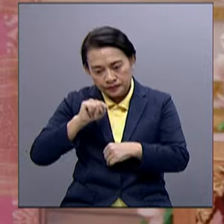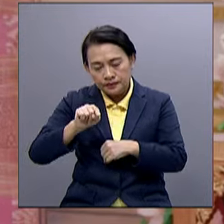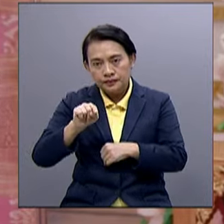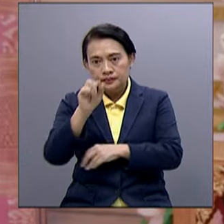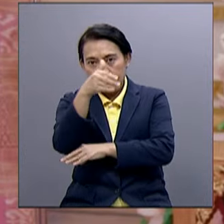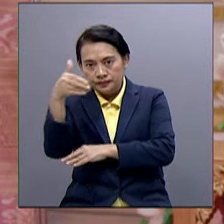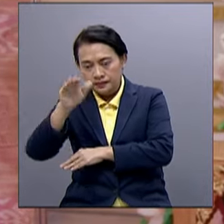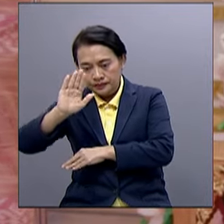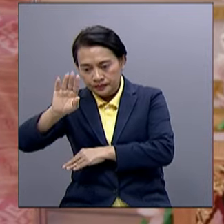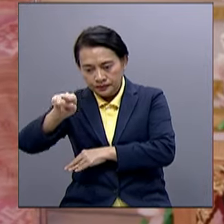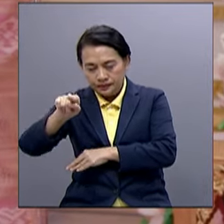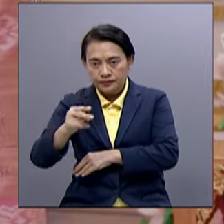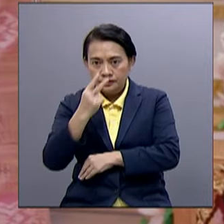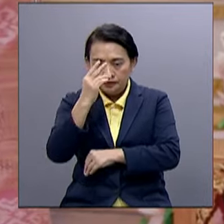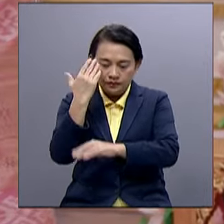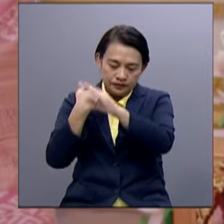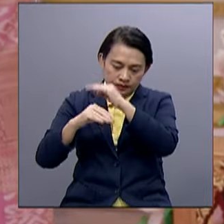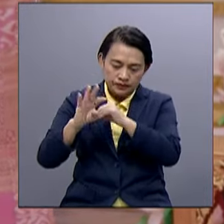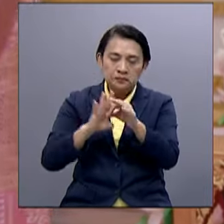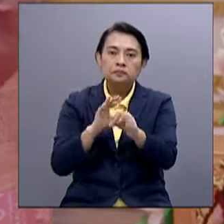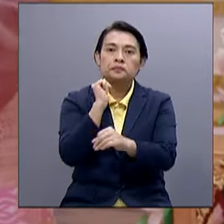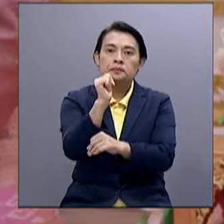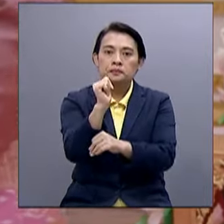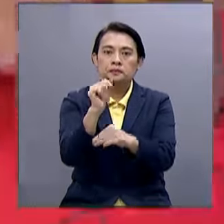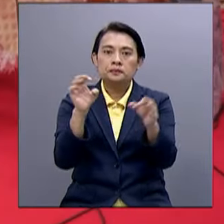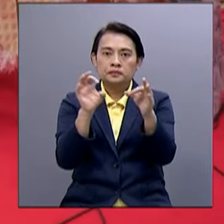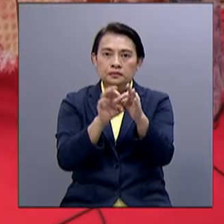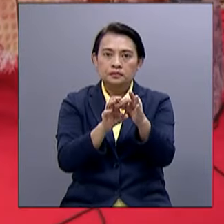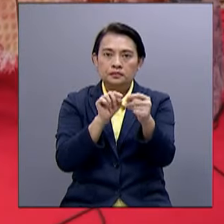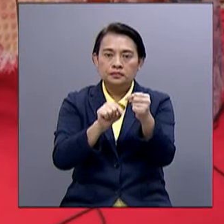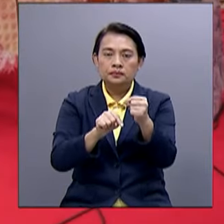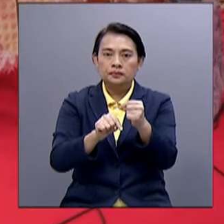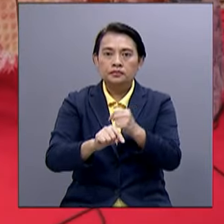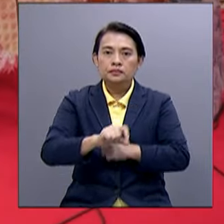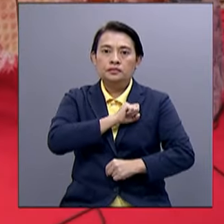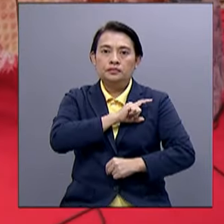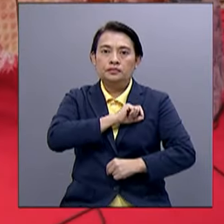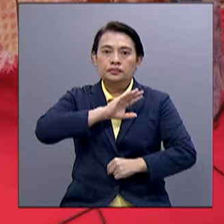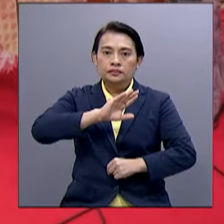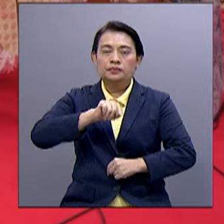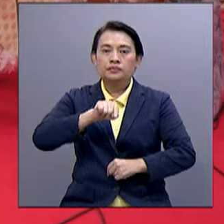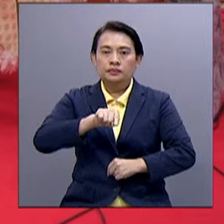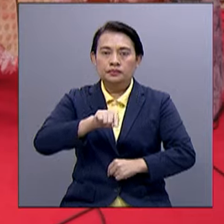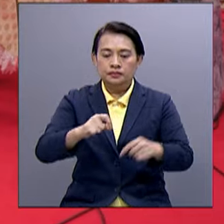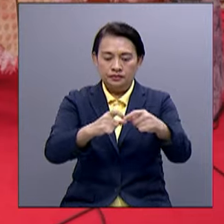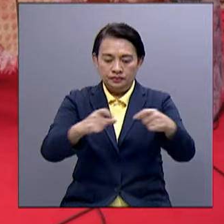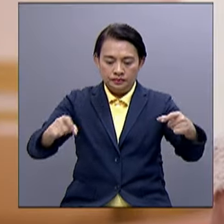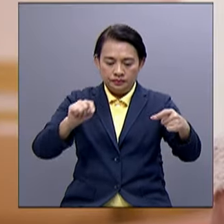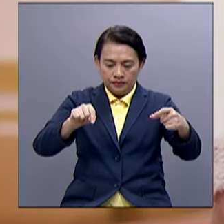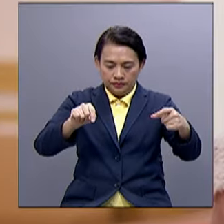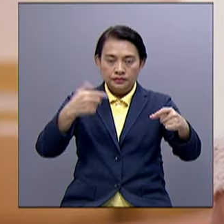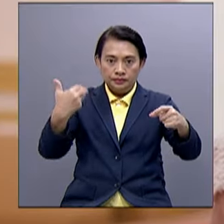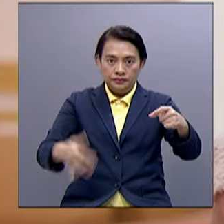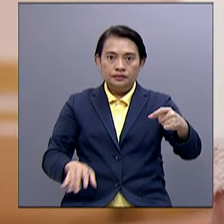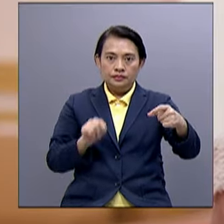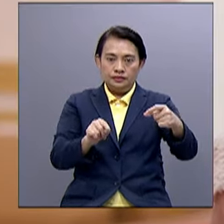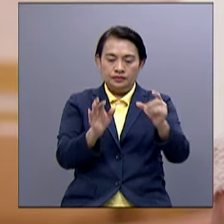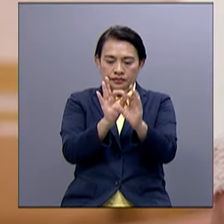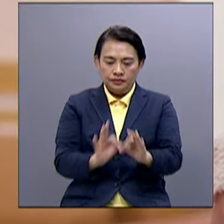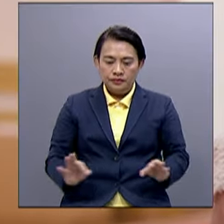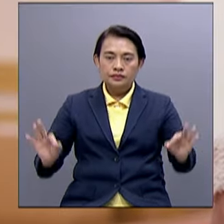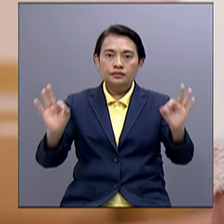ว่าเป็นตำนานหรือนิทานอันศักดิ์สิทธิ์เกี่ยวกับการเข้ามาของพระพุทธศาสนาในภูมิภาคนี้และยังมีความสำคัญในฐานะของ